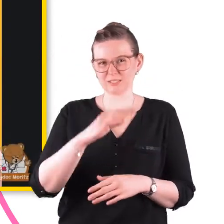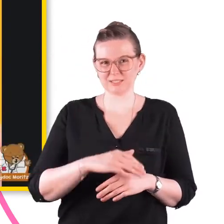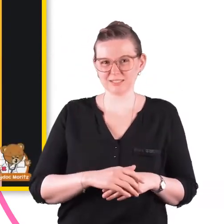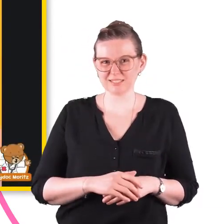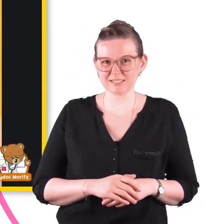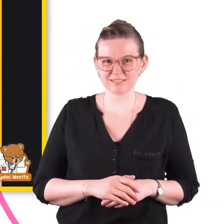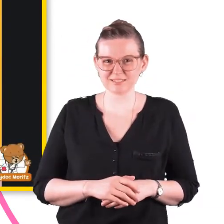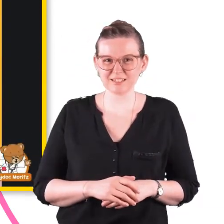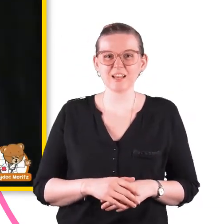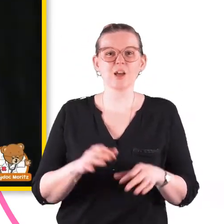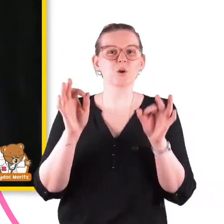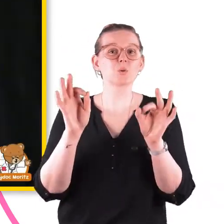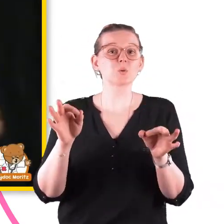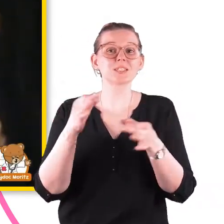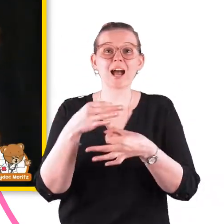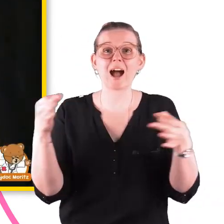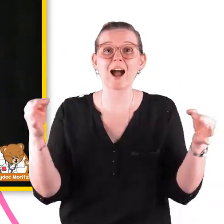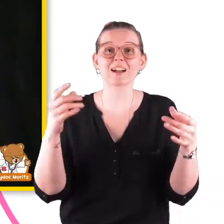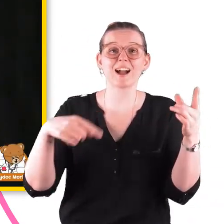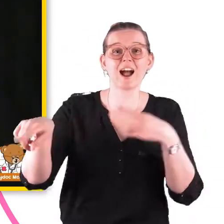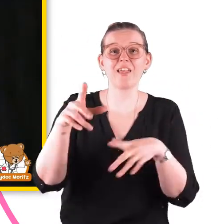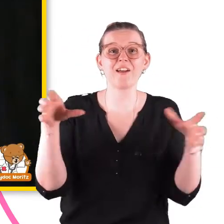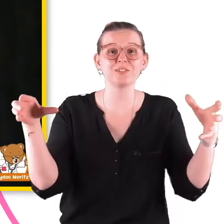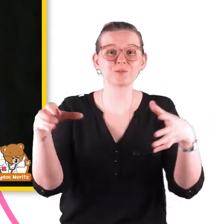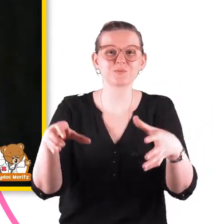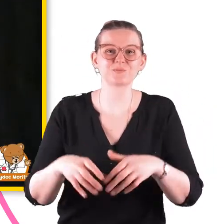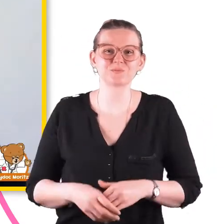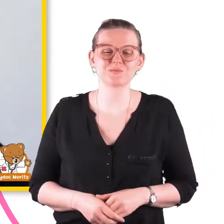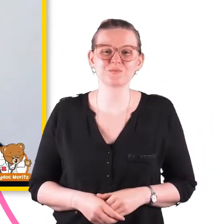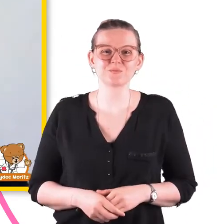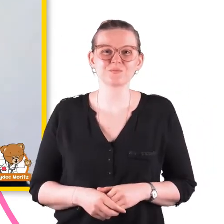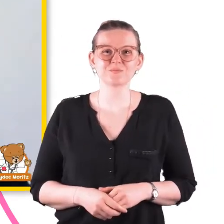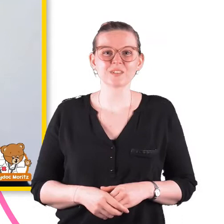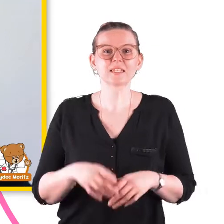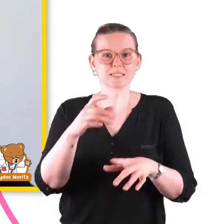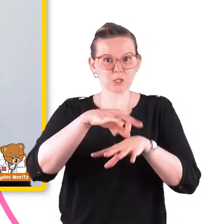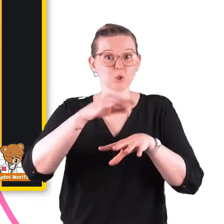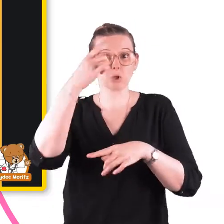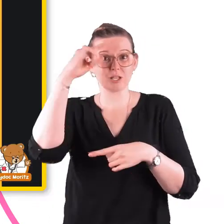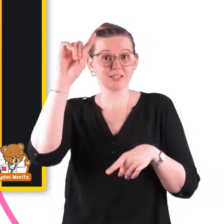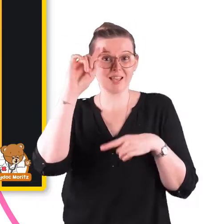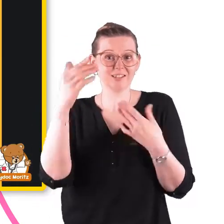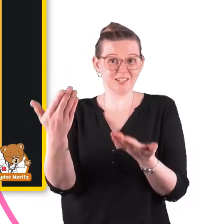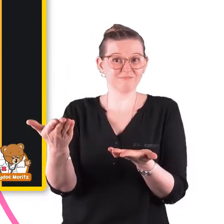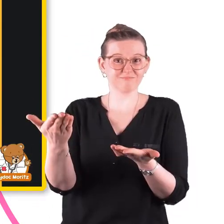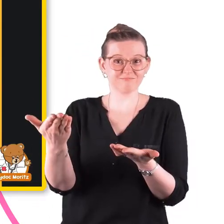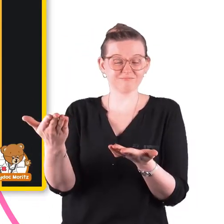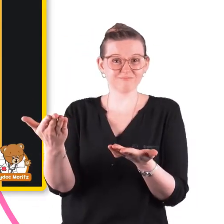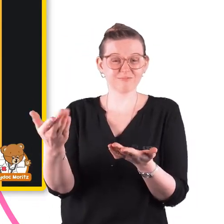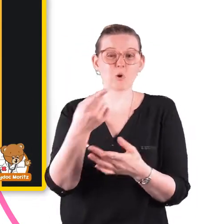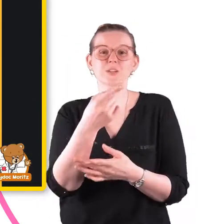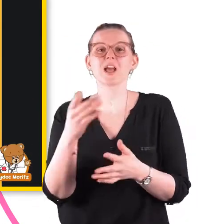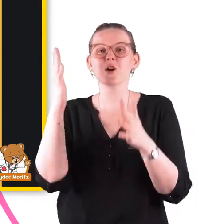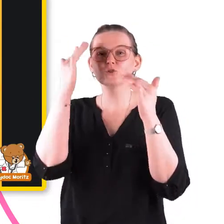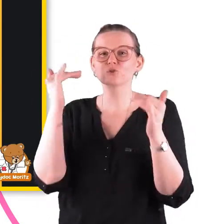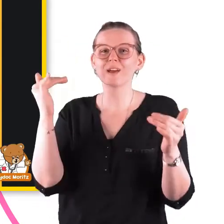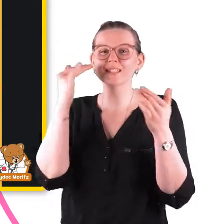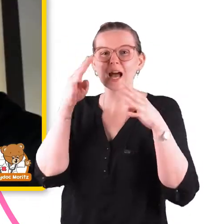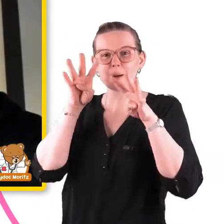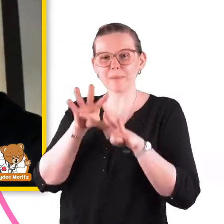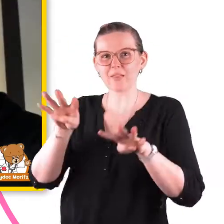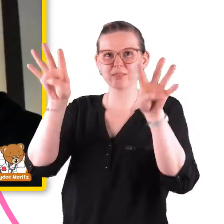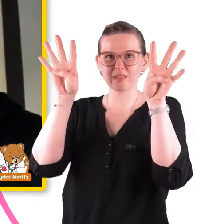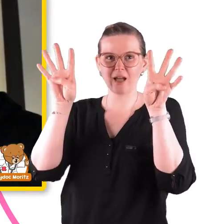Servus! Guten Tag zusammen! Ja, das ist Dr. Teddy. Und das ist Schwester Amanda.